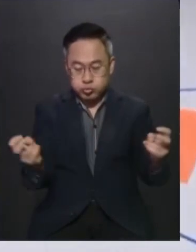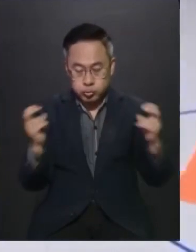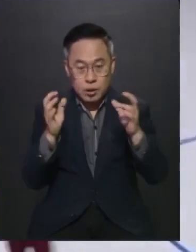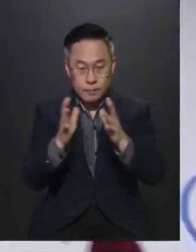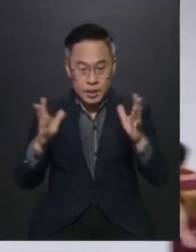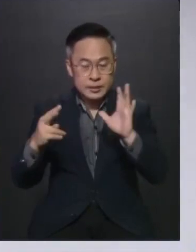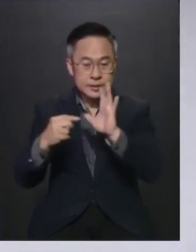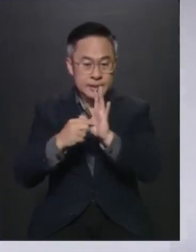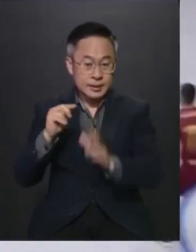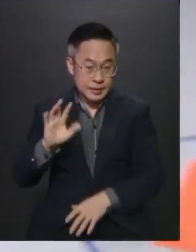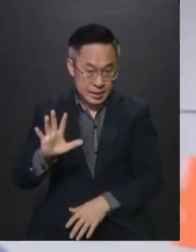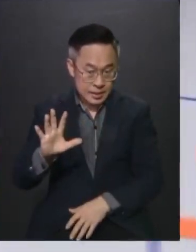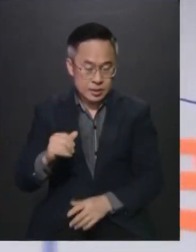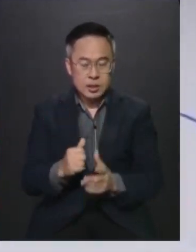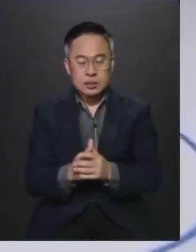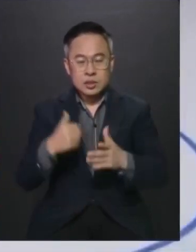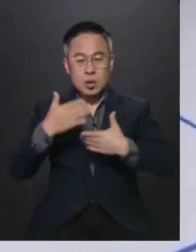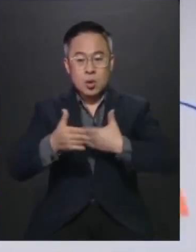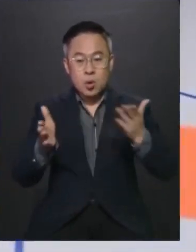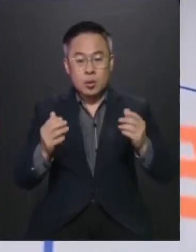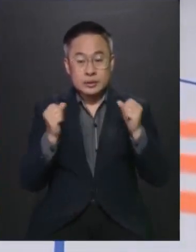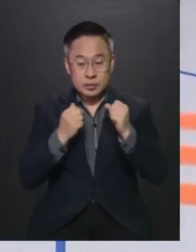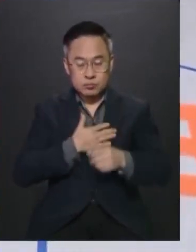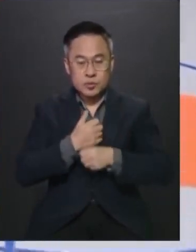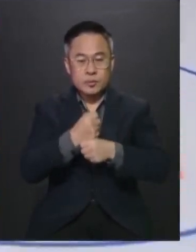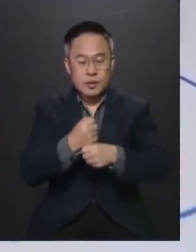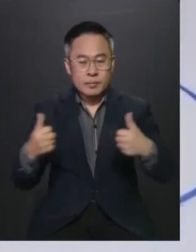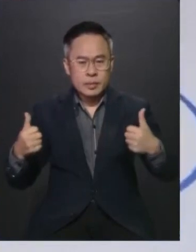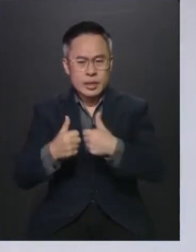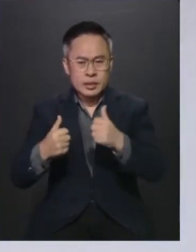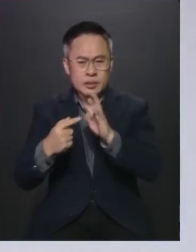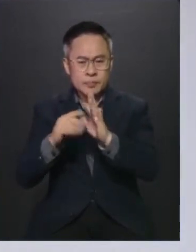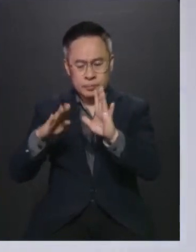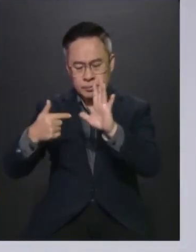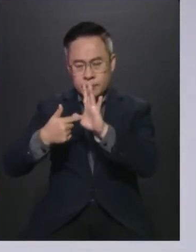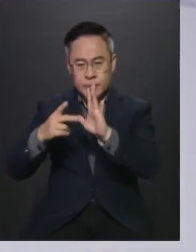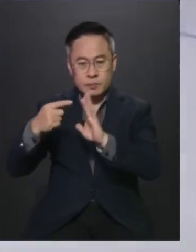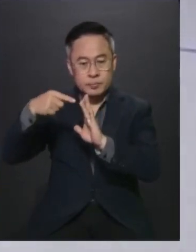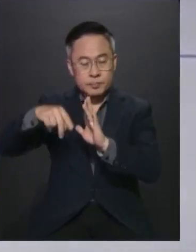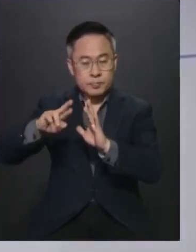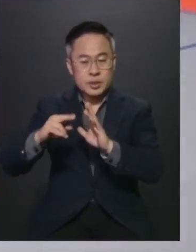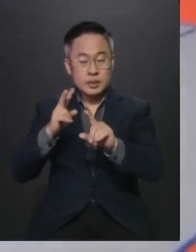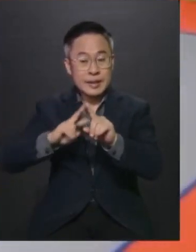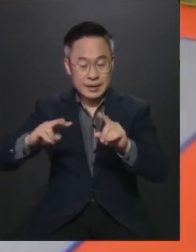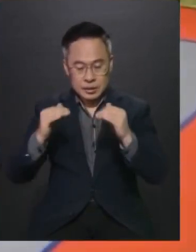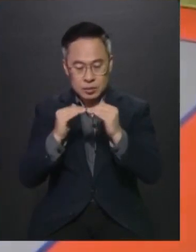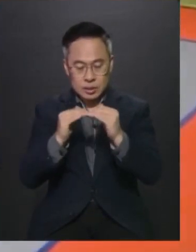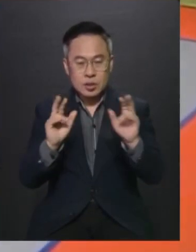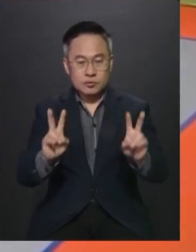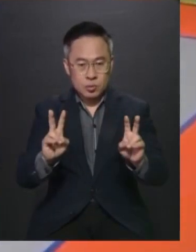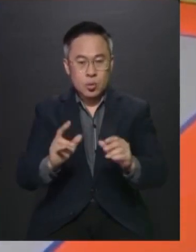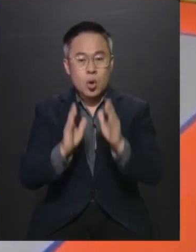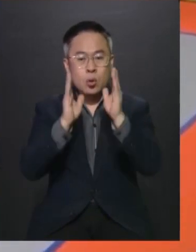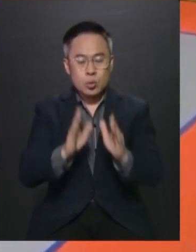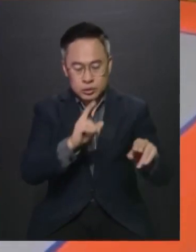แมตช์ Dayที่ 5ครับที่ท่าข้ามเนี่ยเจอกับแบคเพิลยูไนเต็ดทีมรองแชมป์นะครับแล้วก็เสมอกันไป 2-2มีผู้เข้าชมเนี่ย